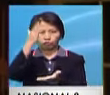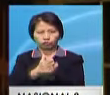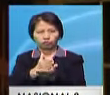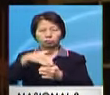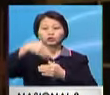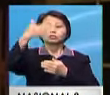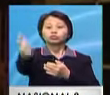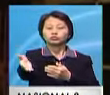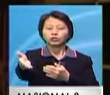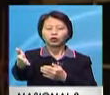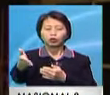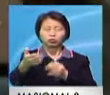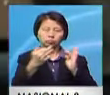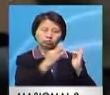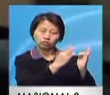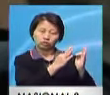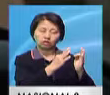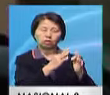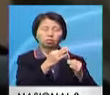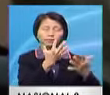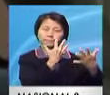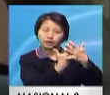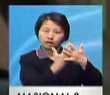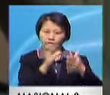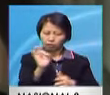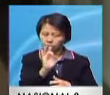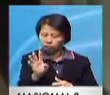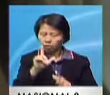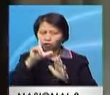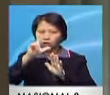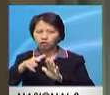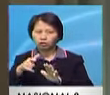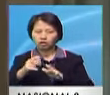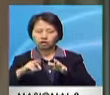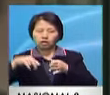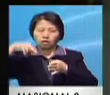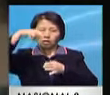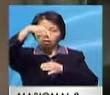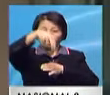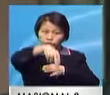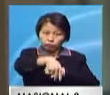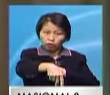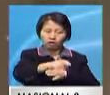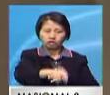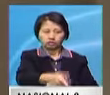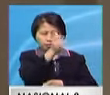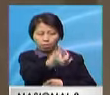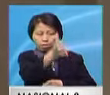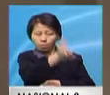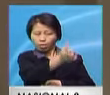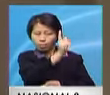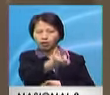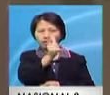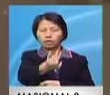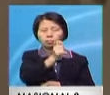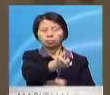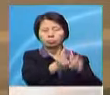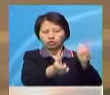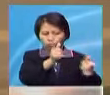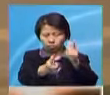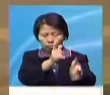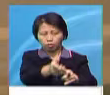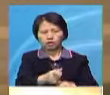seberang jalan berhadapan penjara. Salah seorang daripada mereka kemudian menyeberang ke tengah jalan dan melepaskan beberapa das